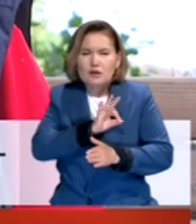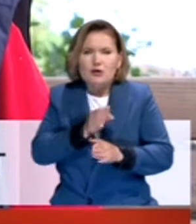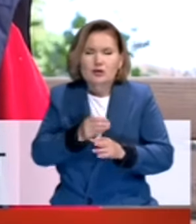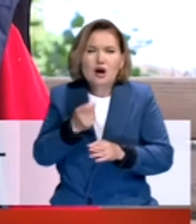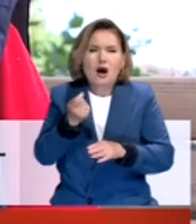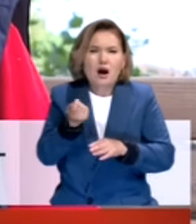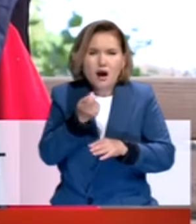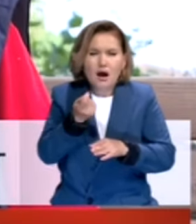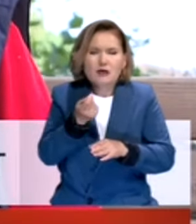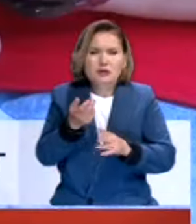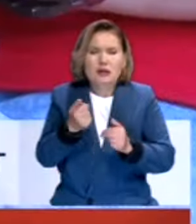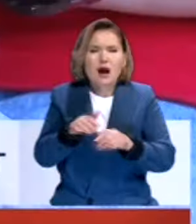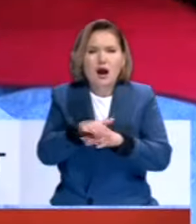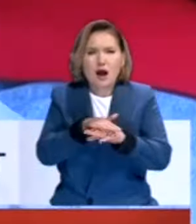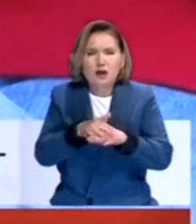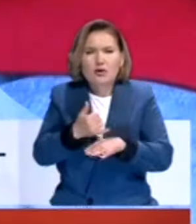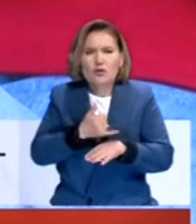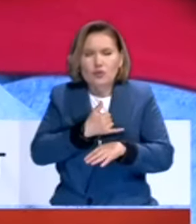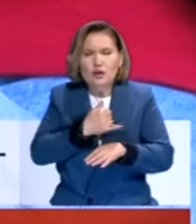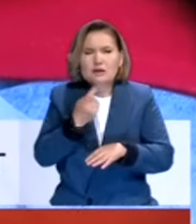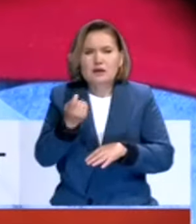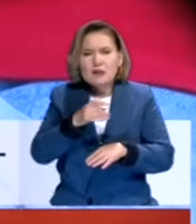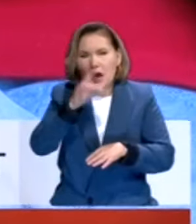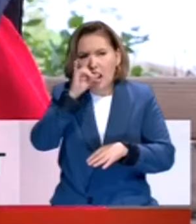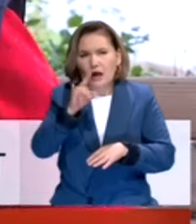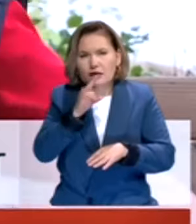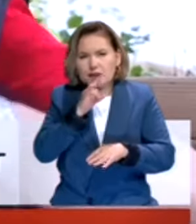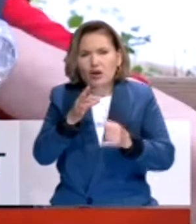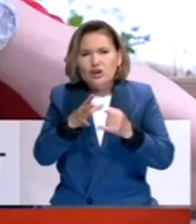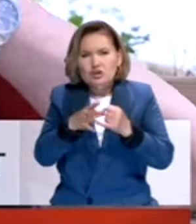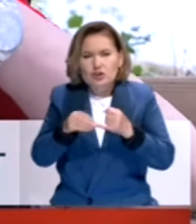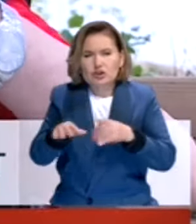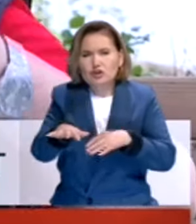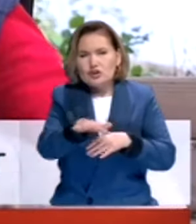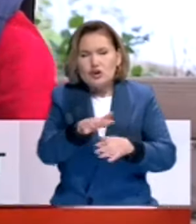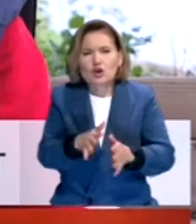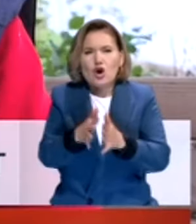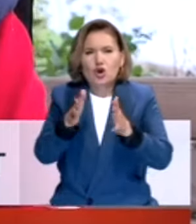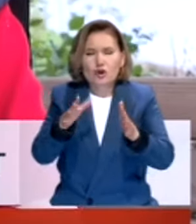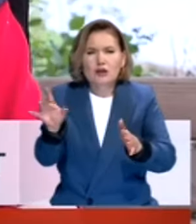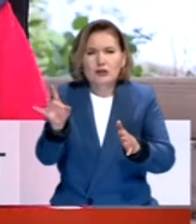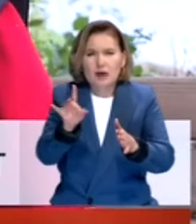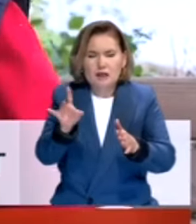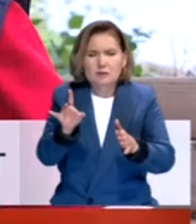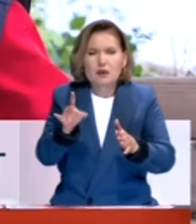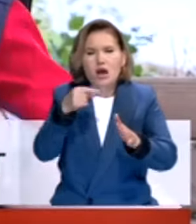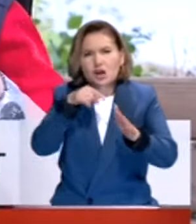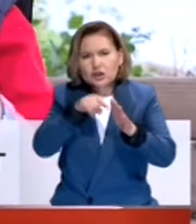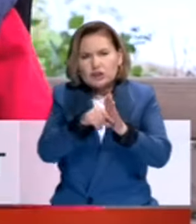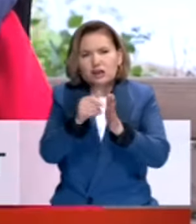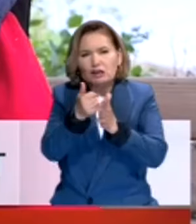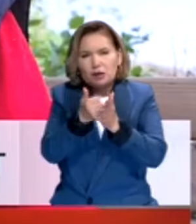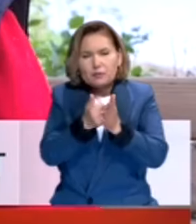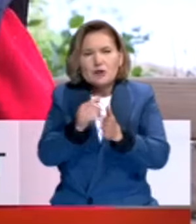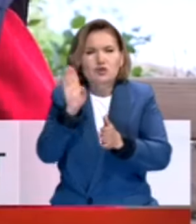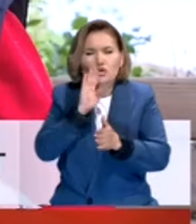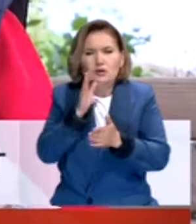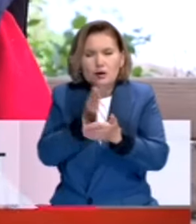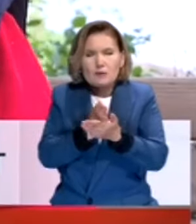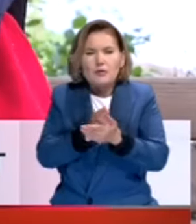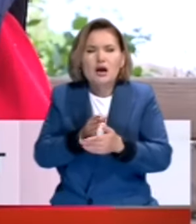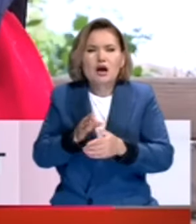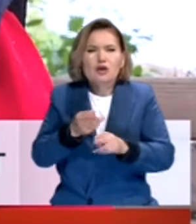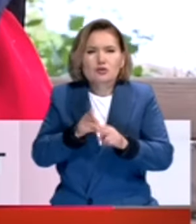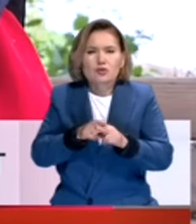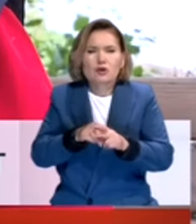да? Біздің халық аз. Біздің аумағымыз үлкен, оны біз мысалы су жоқтықтан көкөніс өсіруге, не